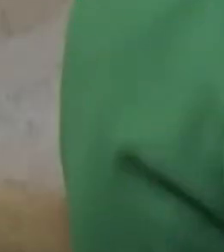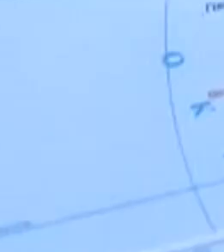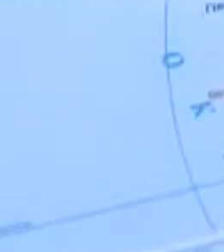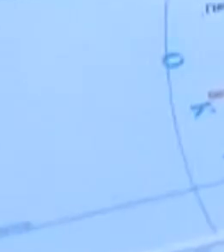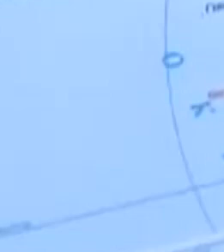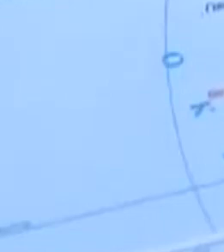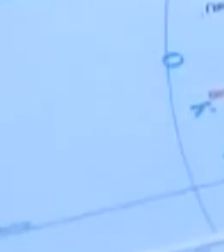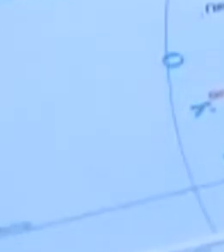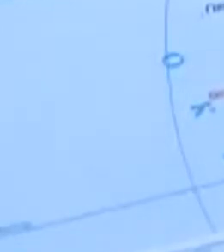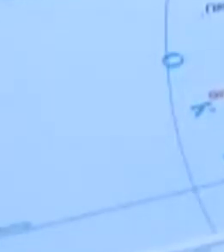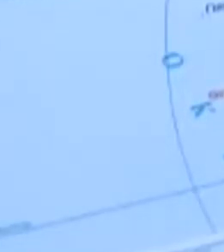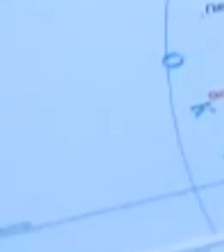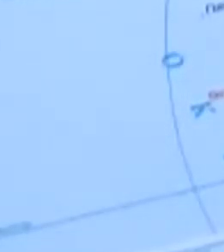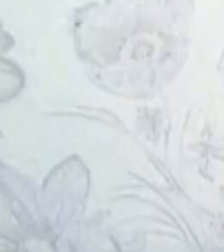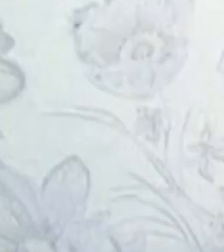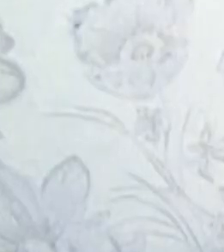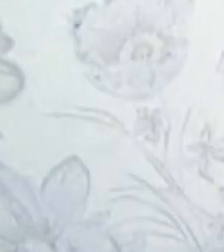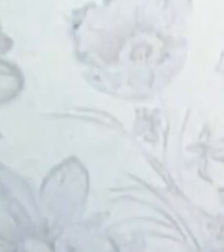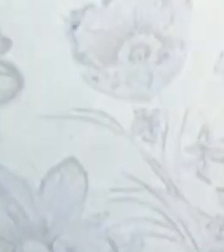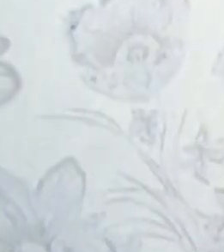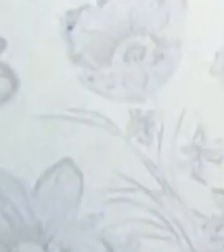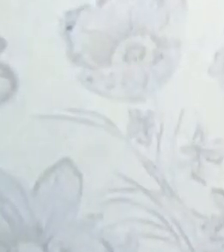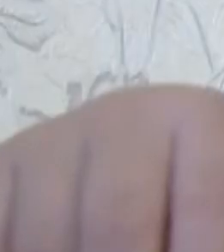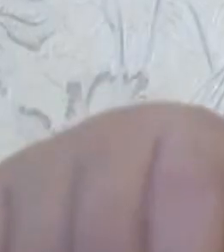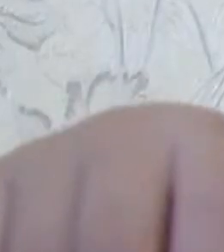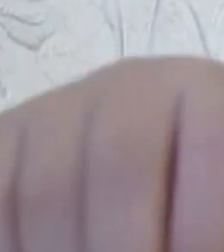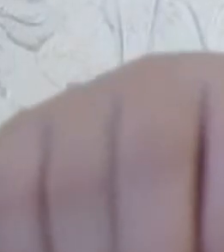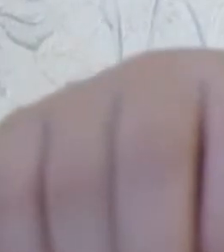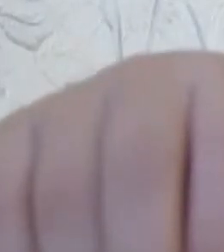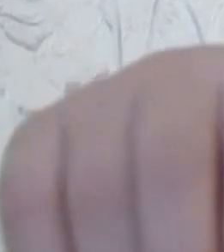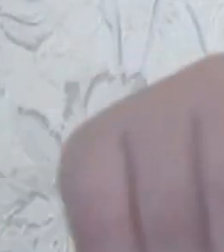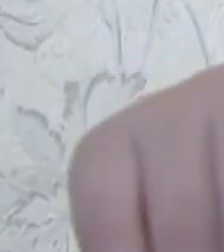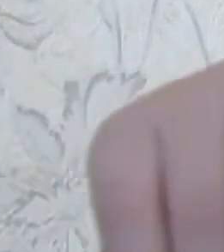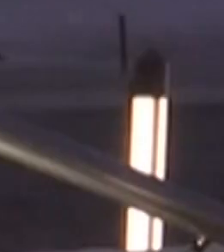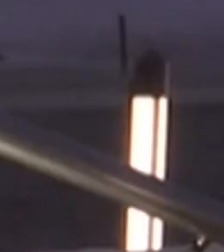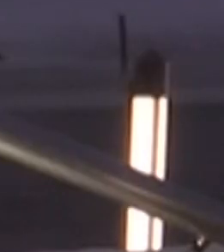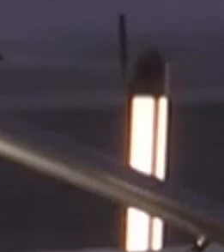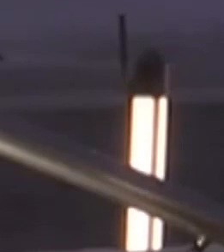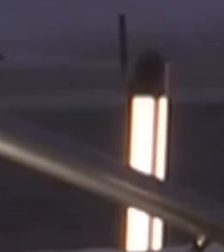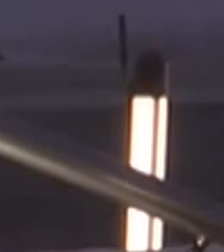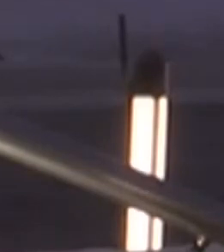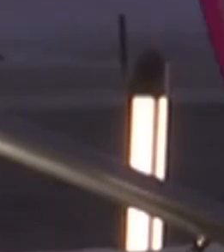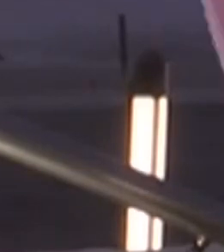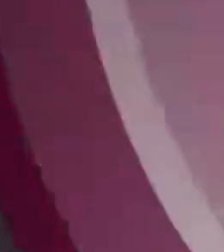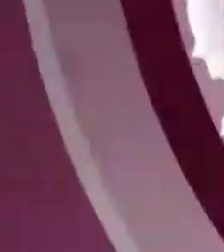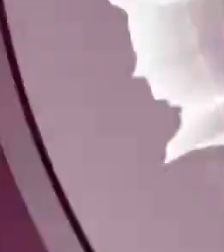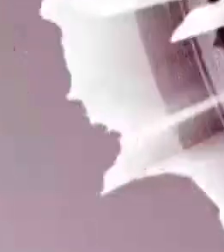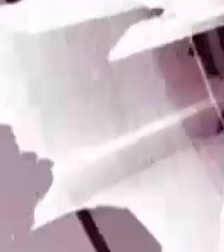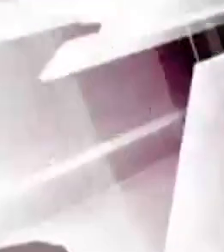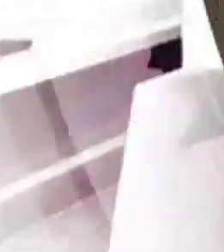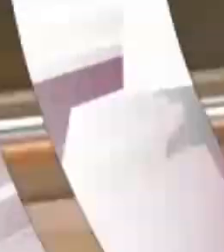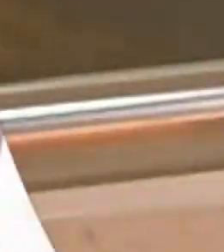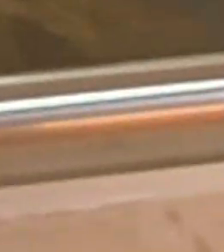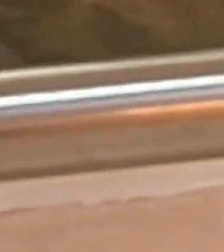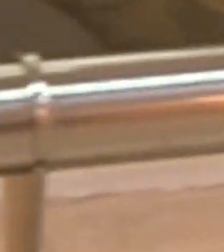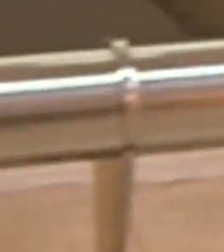Феноменальная память и острый ум. В Караганде живет мальчик-вундеркинд. О необычайных способностях школьника Мира Альжанова.